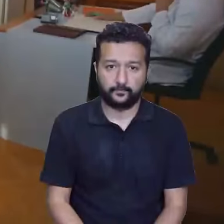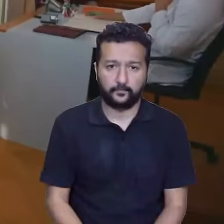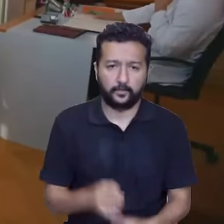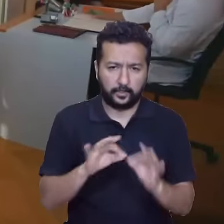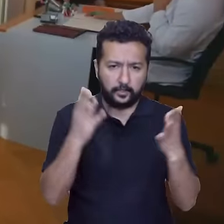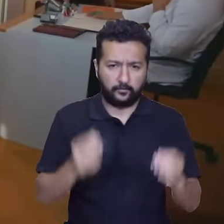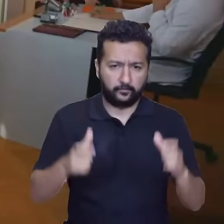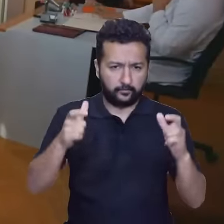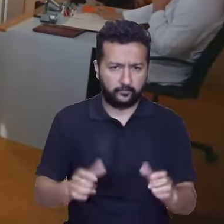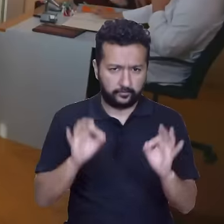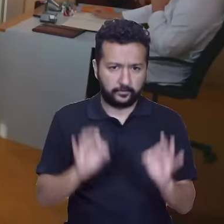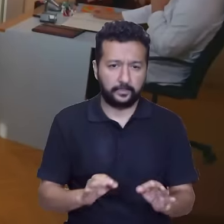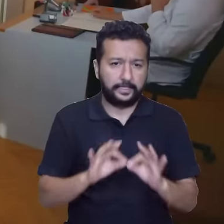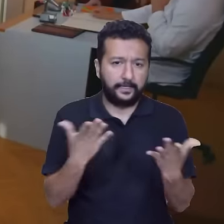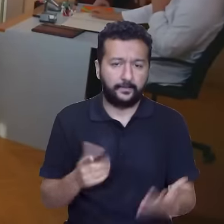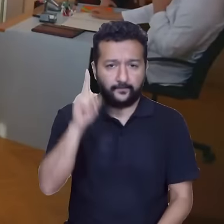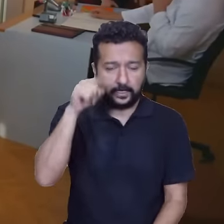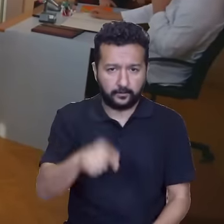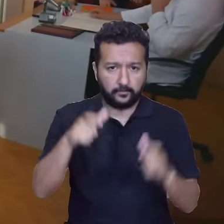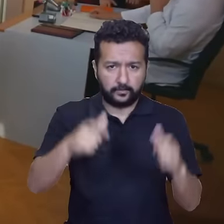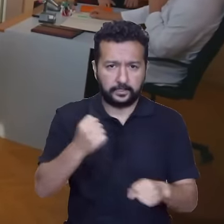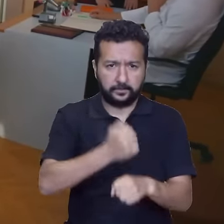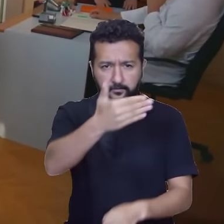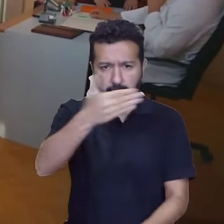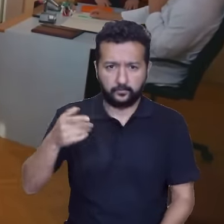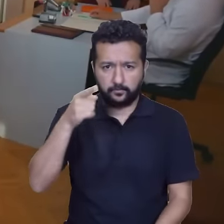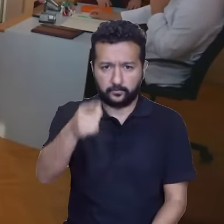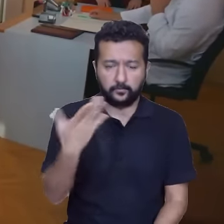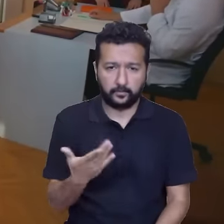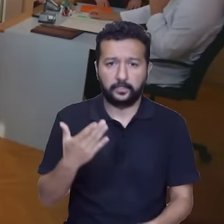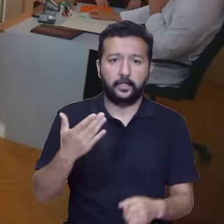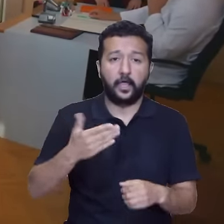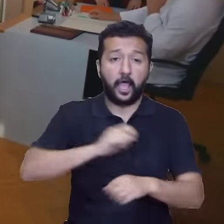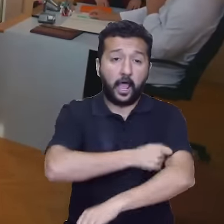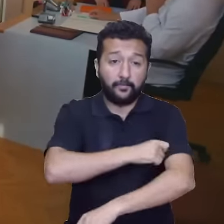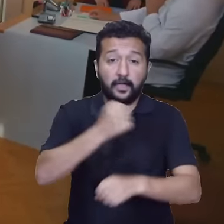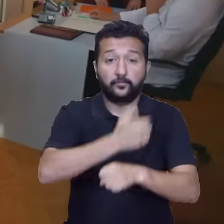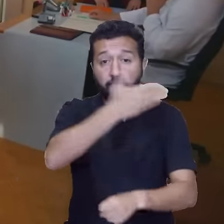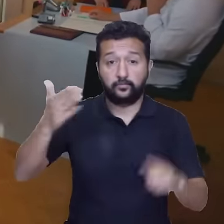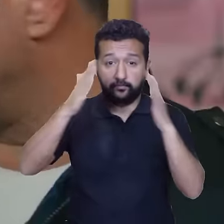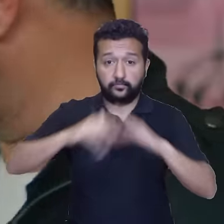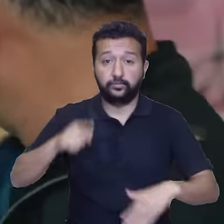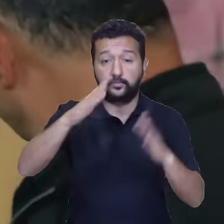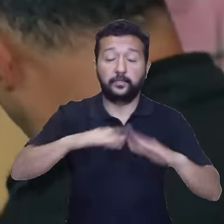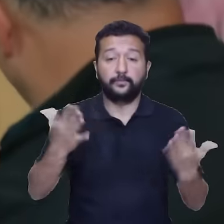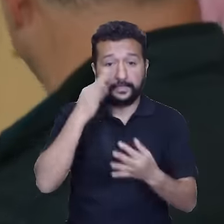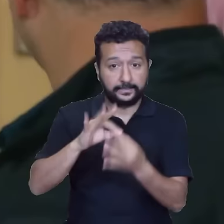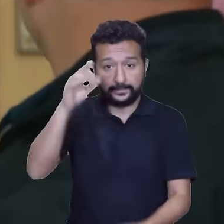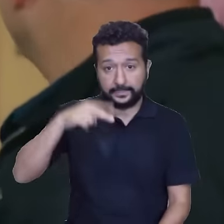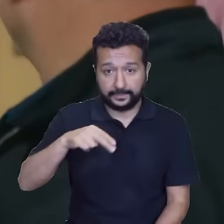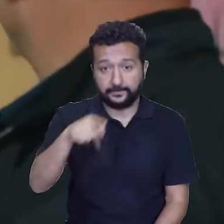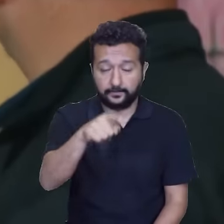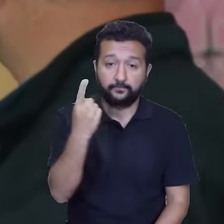Bu nedir fısır şey ya? Ne? Ha vallahi bu duvar mı falan ya? Berlin duvarı yıkıldı, şu duvarı yıkamadık ya. Ya insan